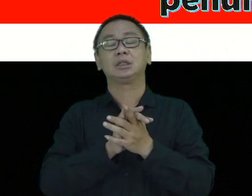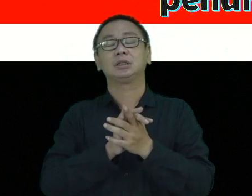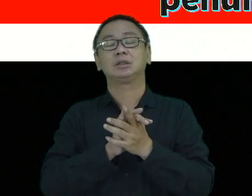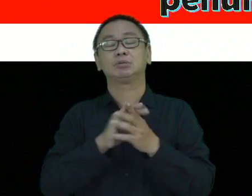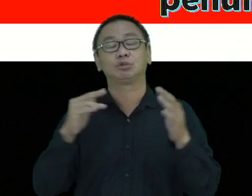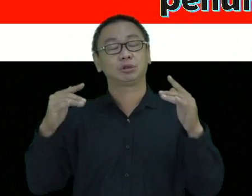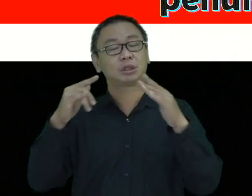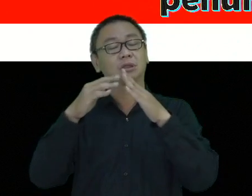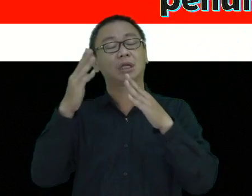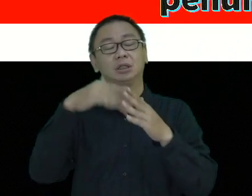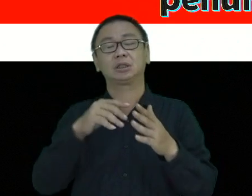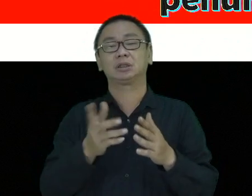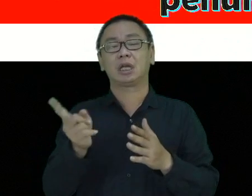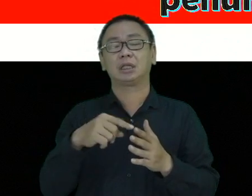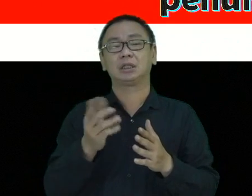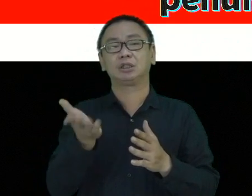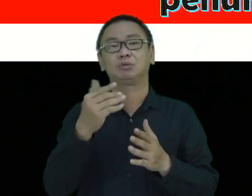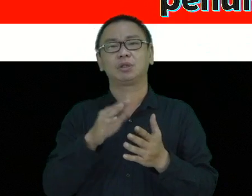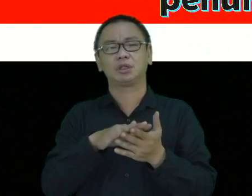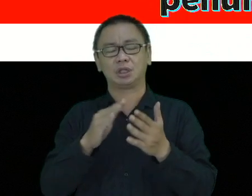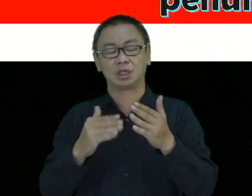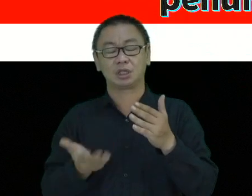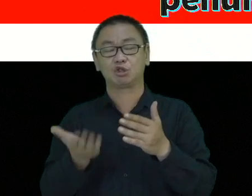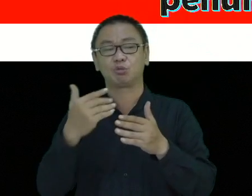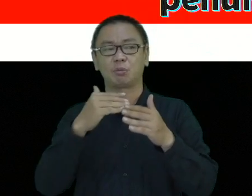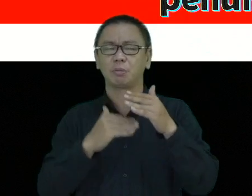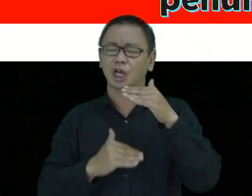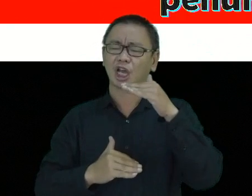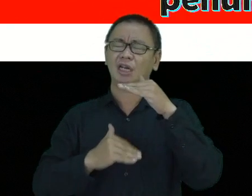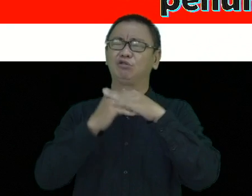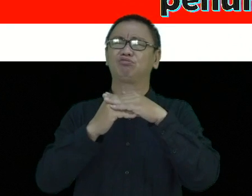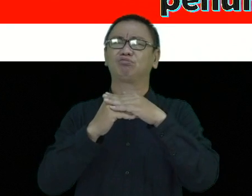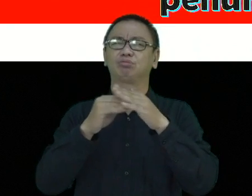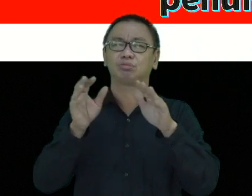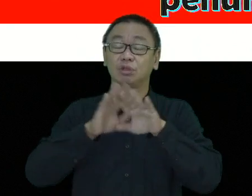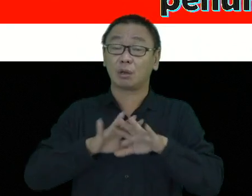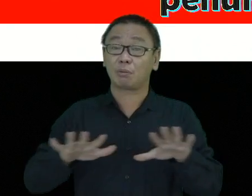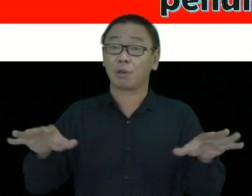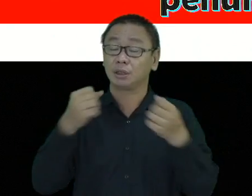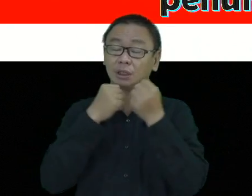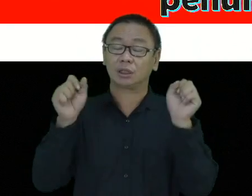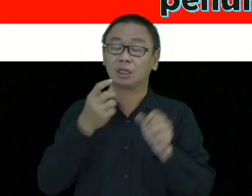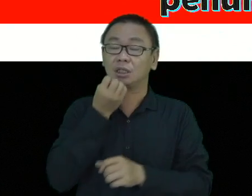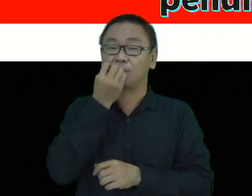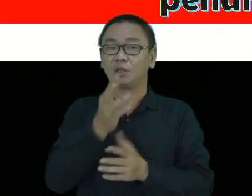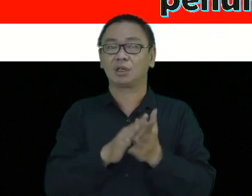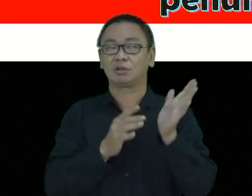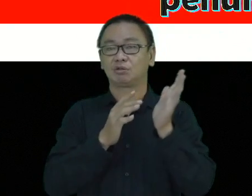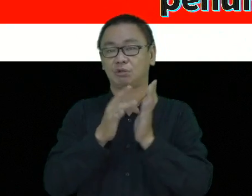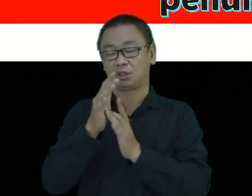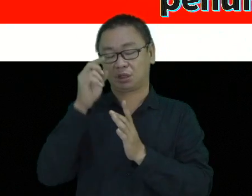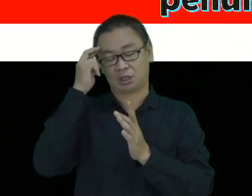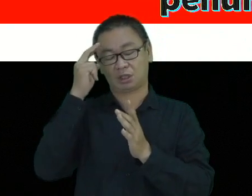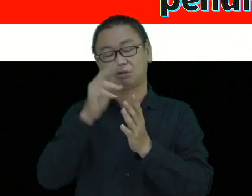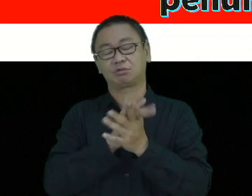hidup sepenuh-penuhnya. Dan damai sejahtera yang disampaikan oleh Tuhan Yesus dalam peristiwa kebangkitan